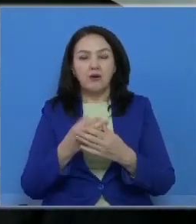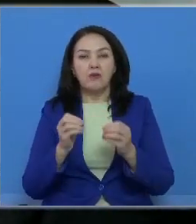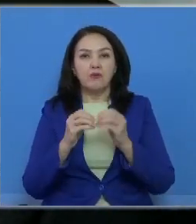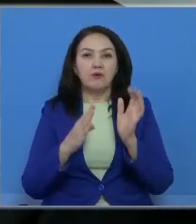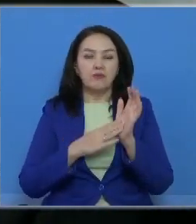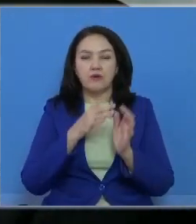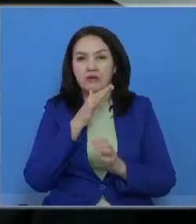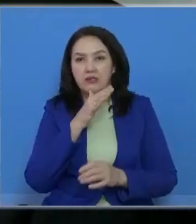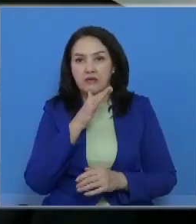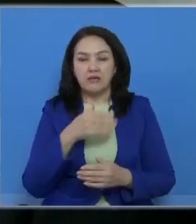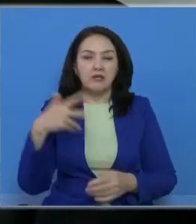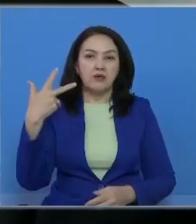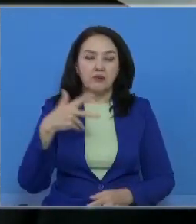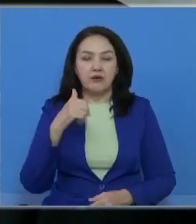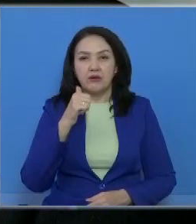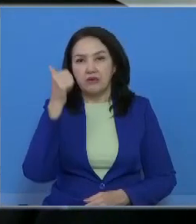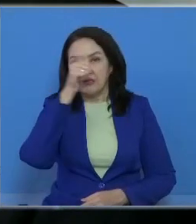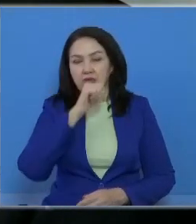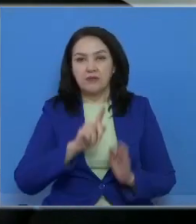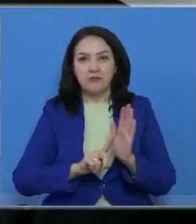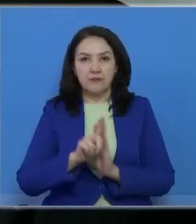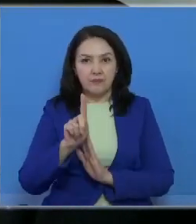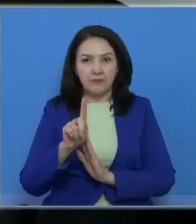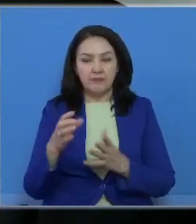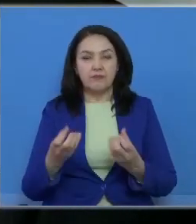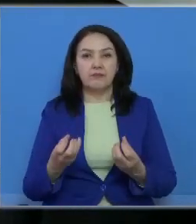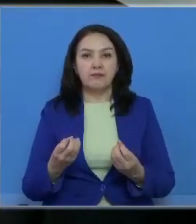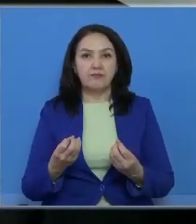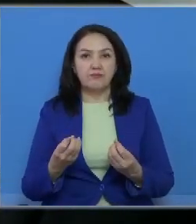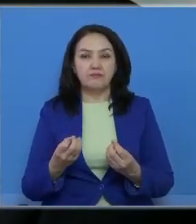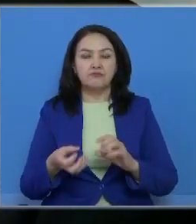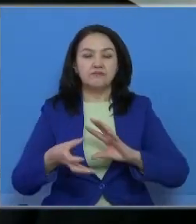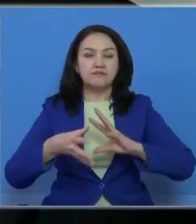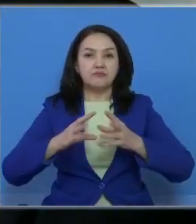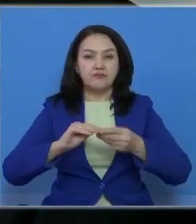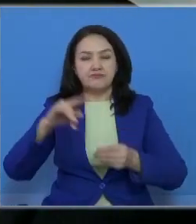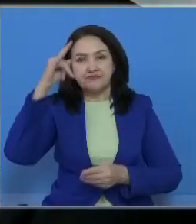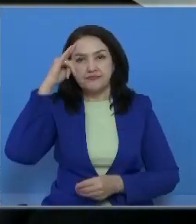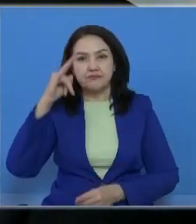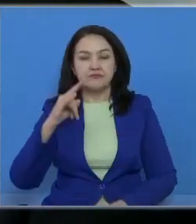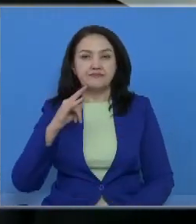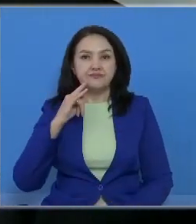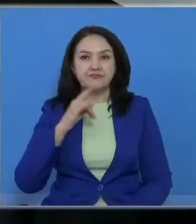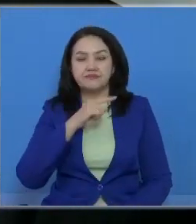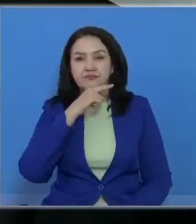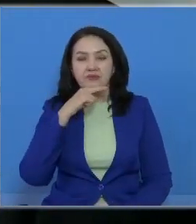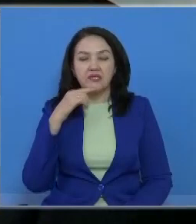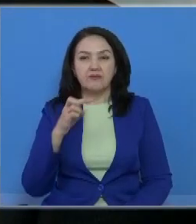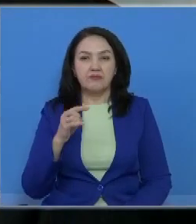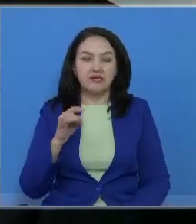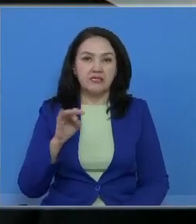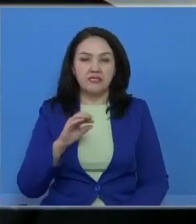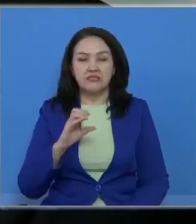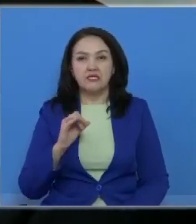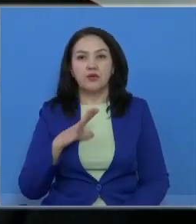19-шы ғасырдың 30-шы жылдарынан ақ басталады. Және жалпы Қазақстандағы Ресей империясының отаршылдық